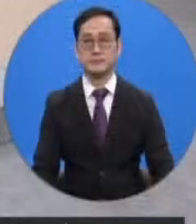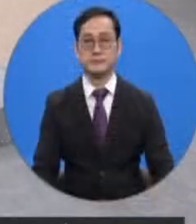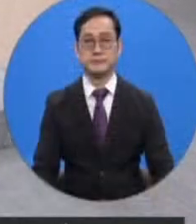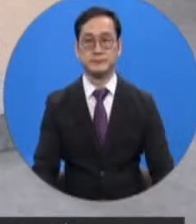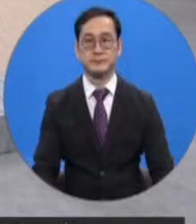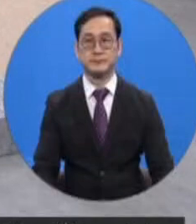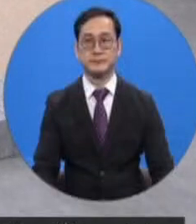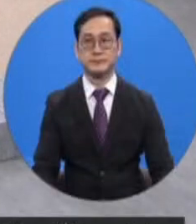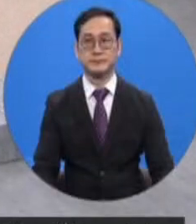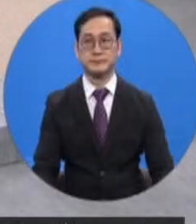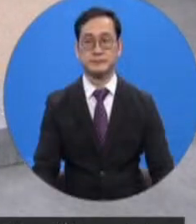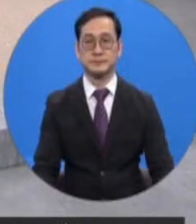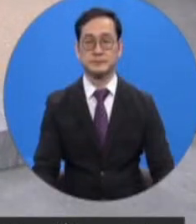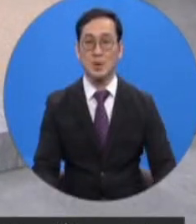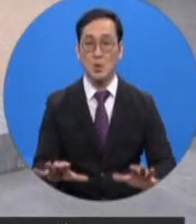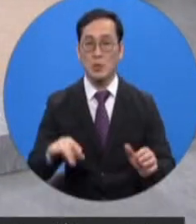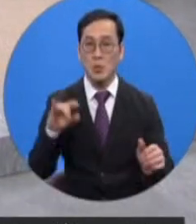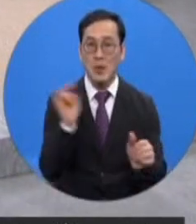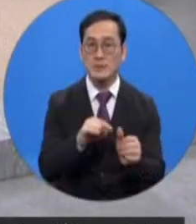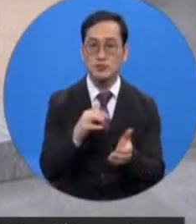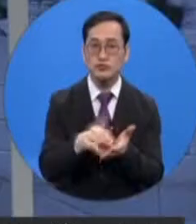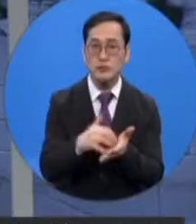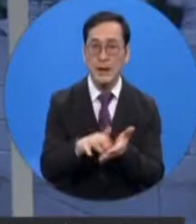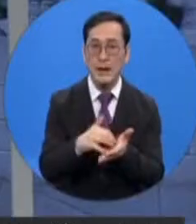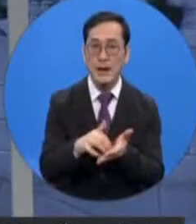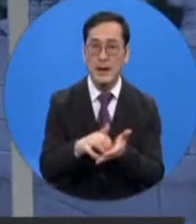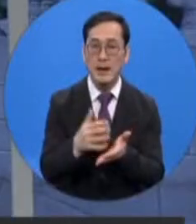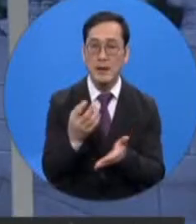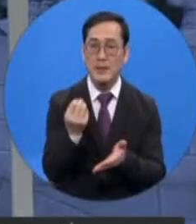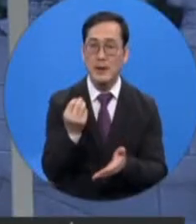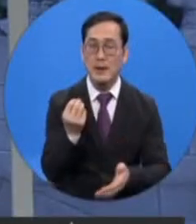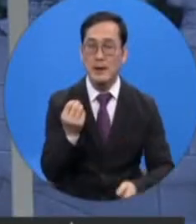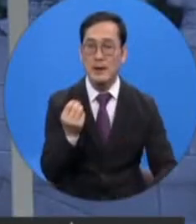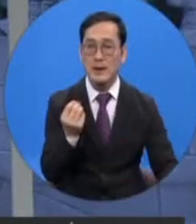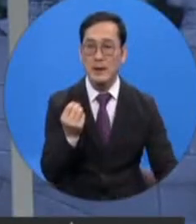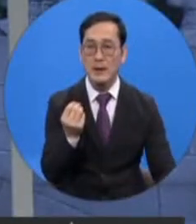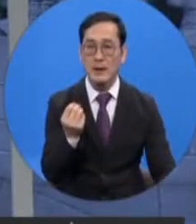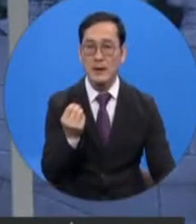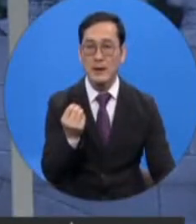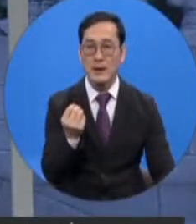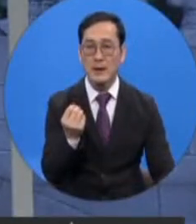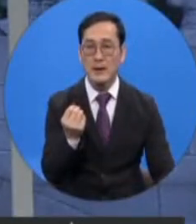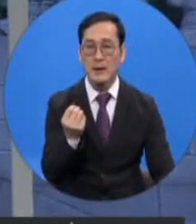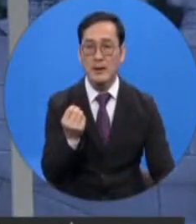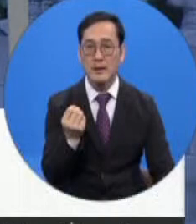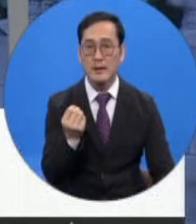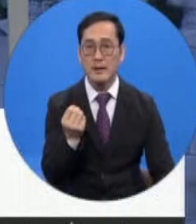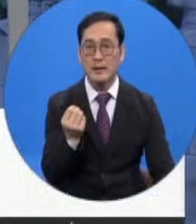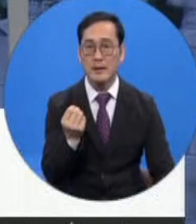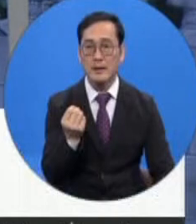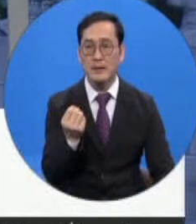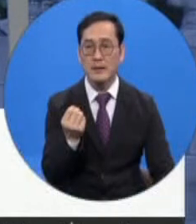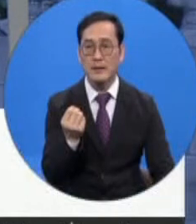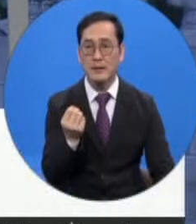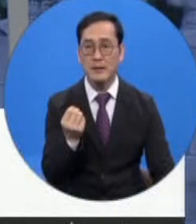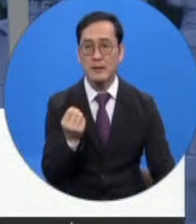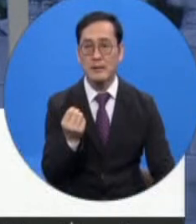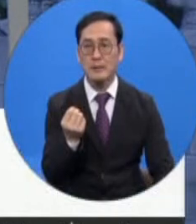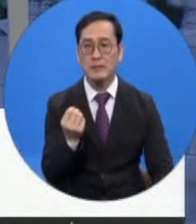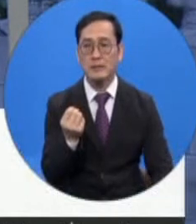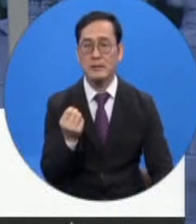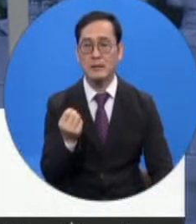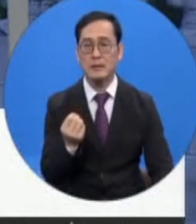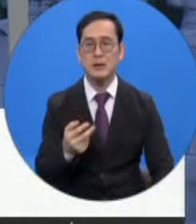오늘 확진자가 몇 명이 나왔길래 정은경 본부청장은 2만 명 확진을 예상했을까요? 자,